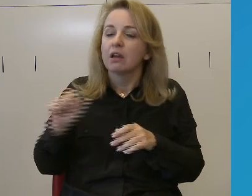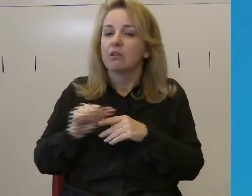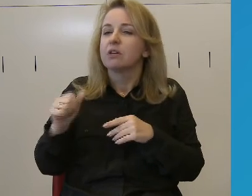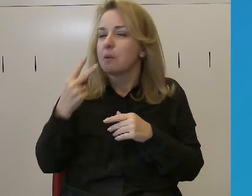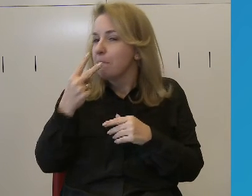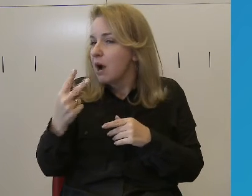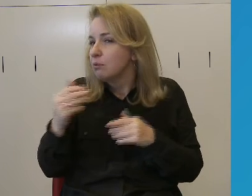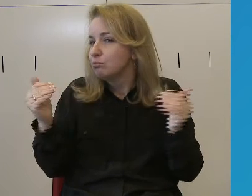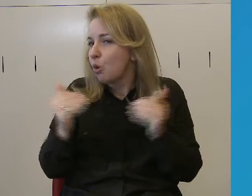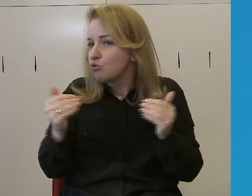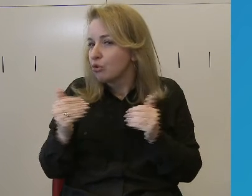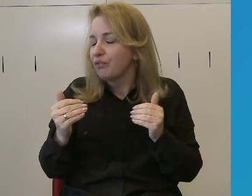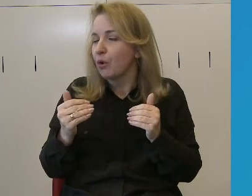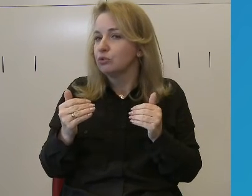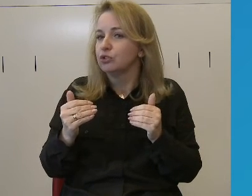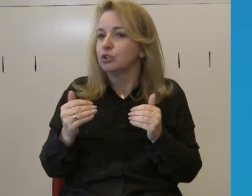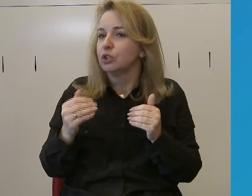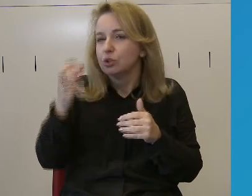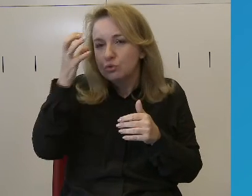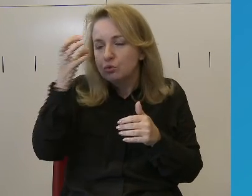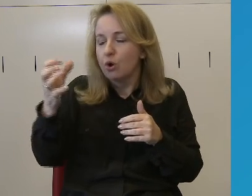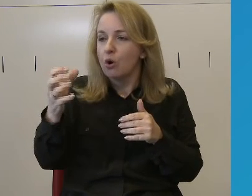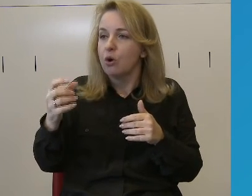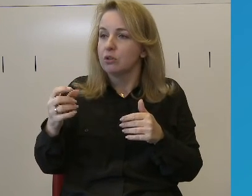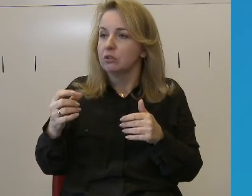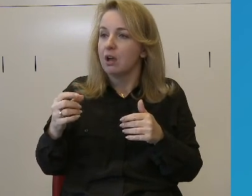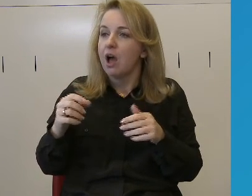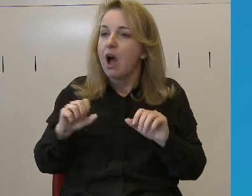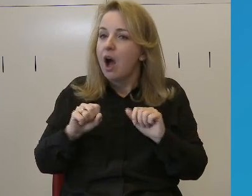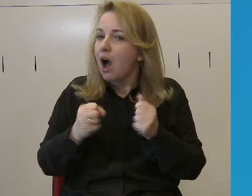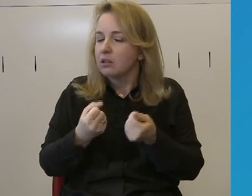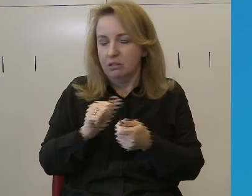niekoniecznie w ludziach aktywnych w sposób